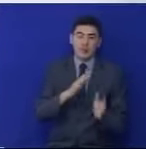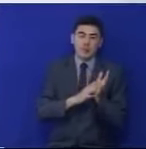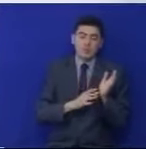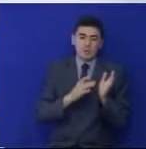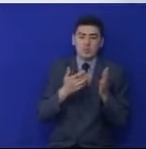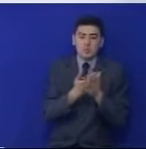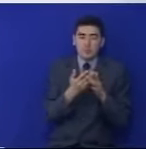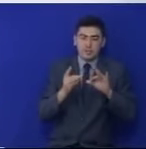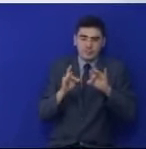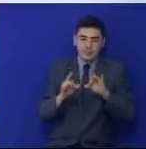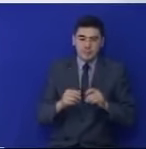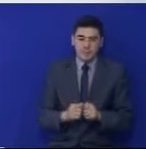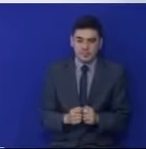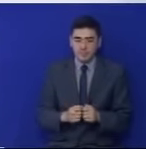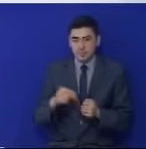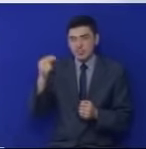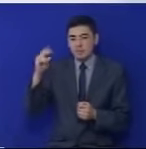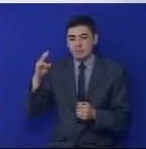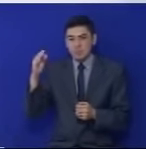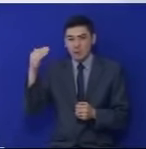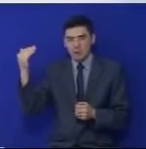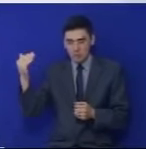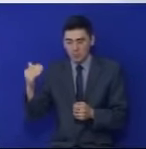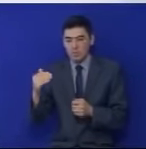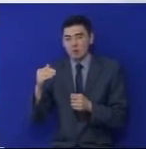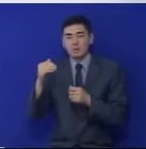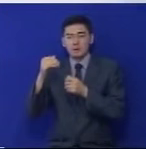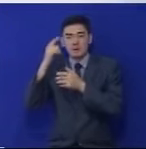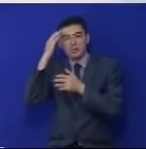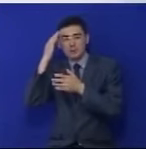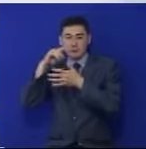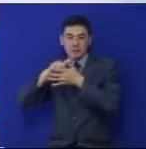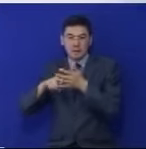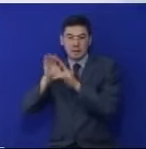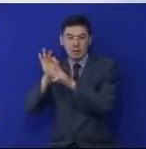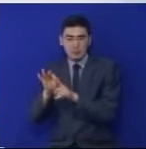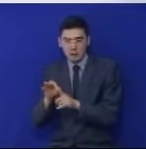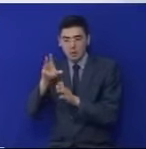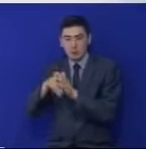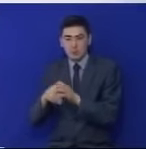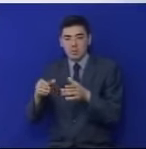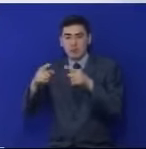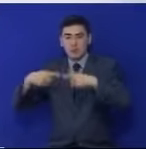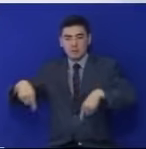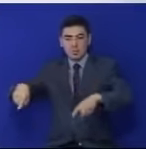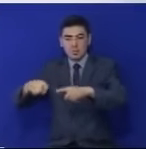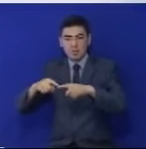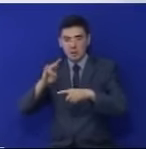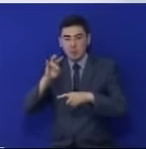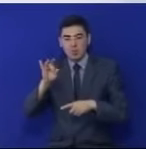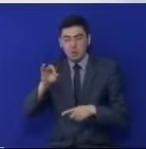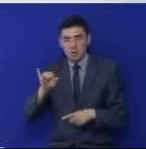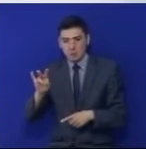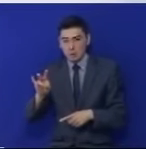Продолжаем выпуск. В рамках реализации инициативных проектов партии «Нур Отан» семей состоялось открытие IT-центра для подготовки